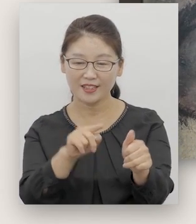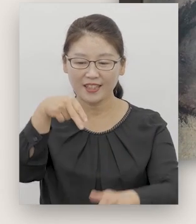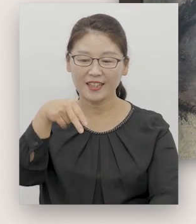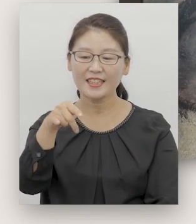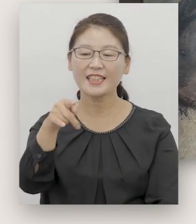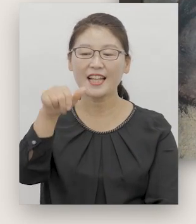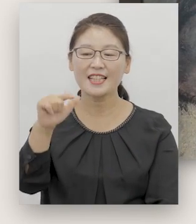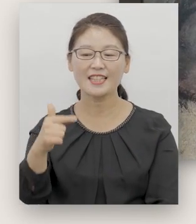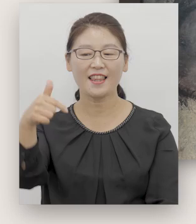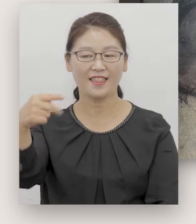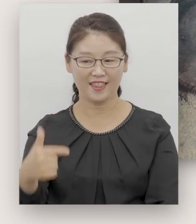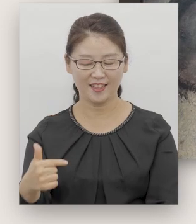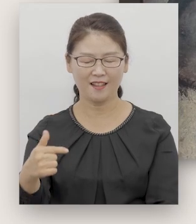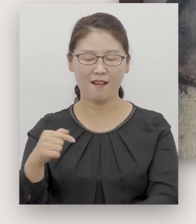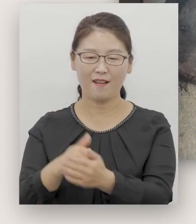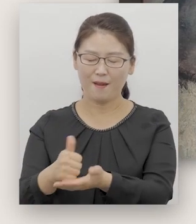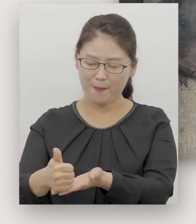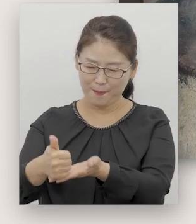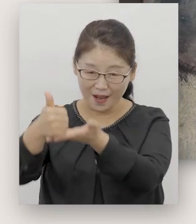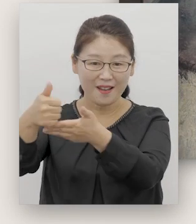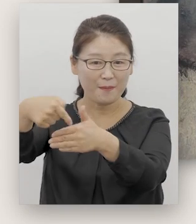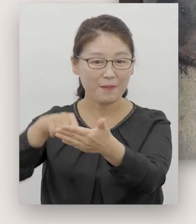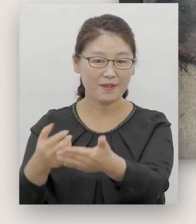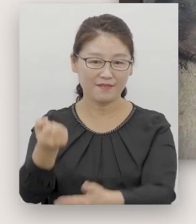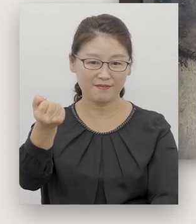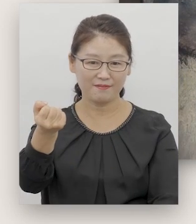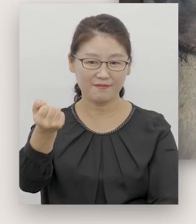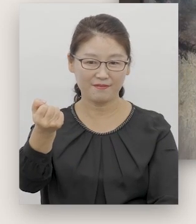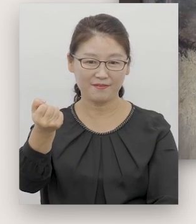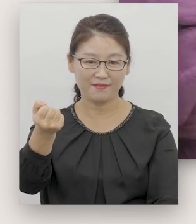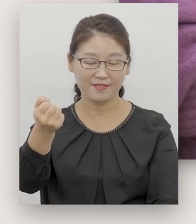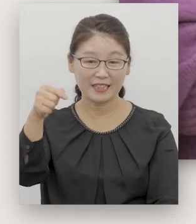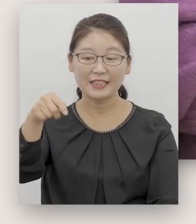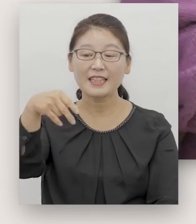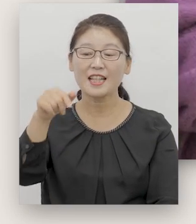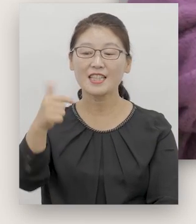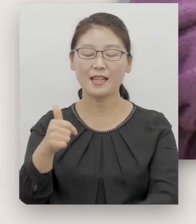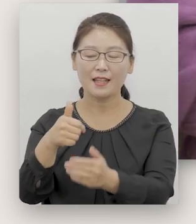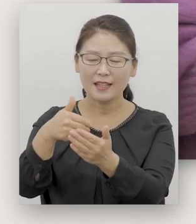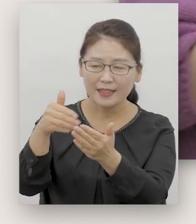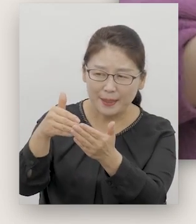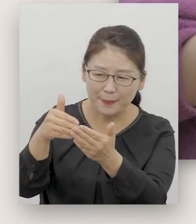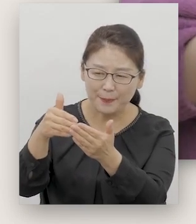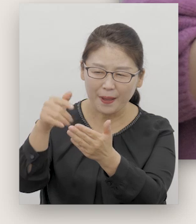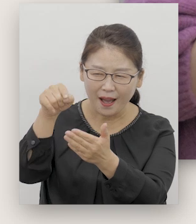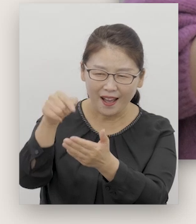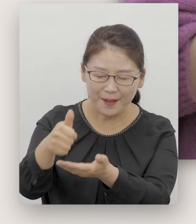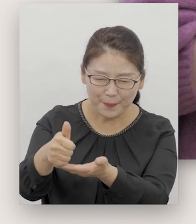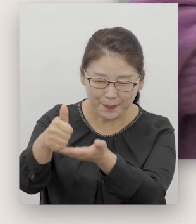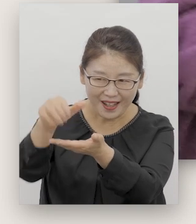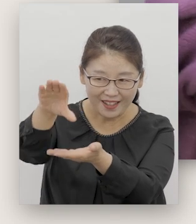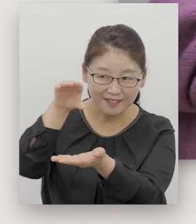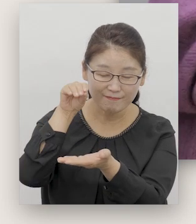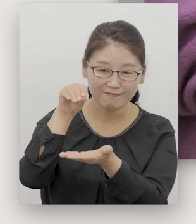갖고 그의 그림 화풍을 조금 오마주를 하면서 그에 대한 존경심을 표현한 그림이라고